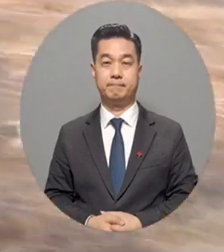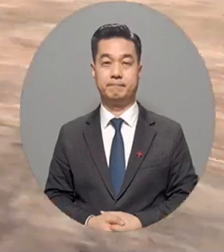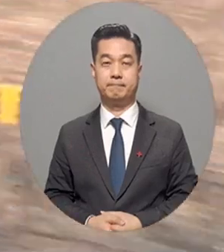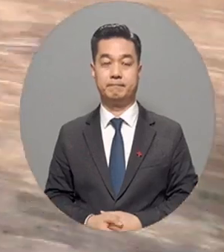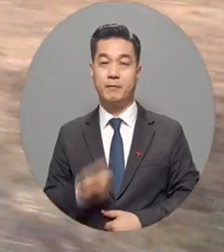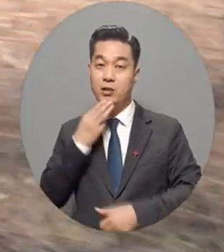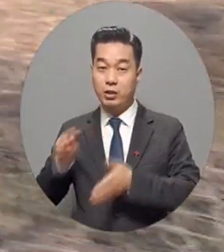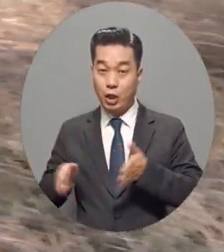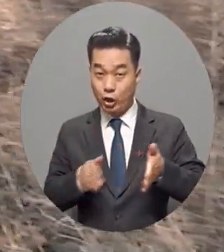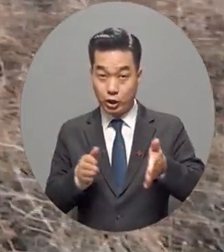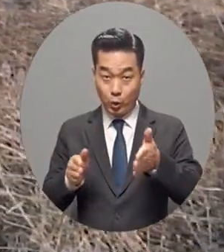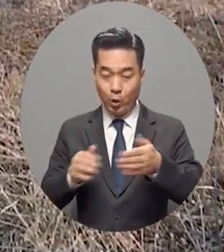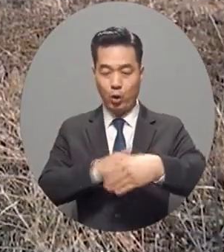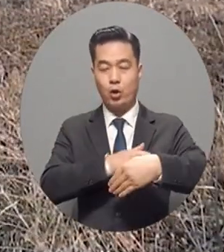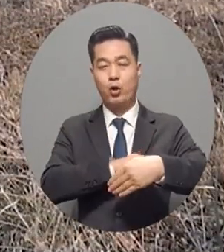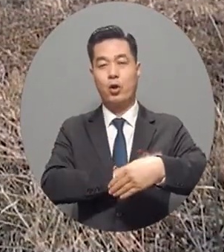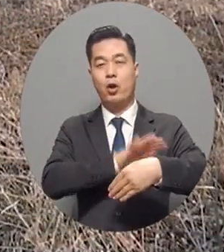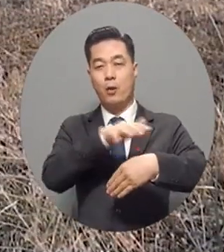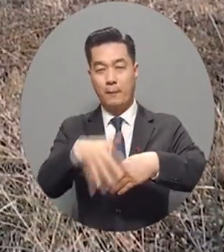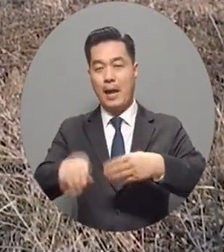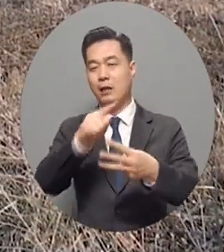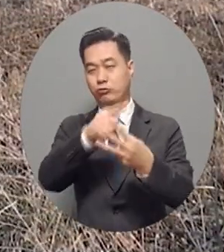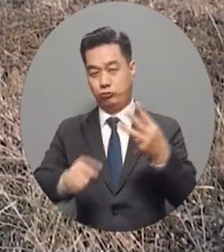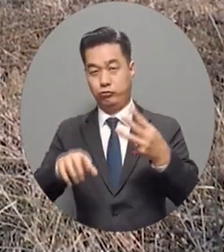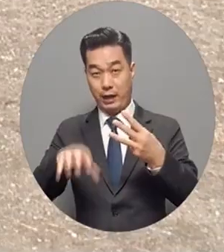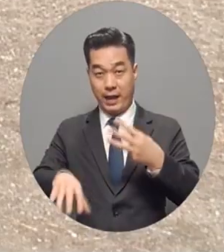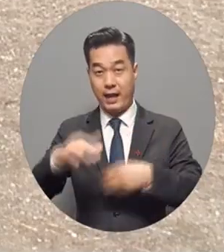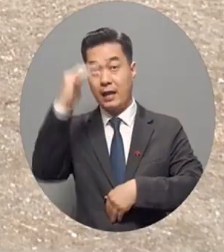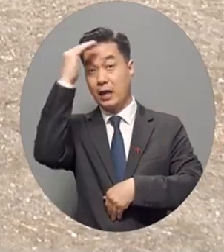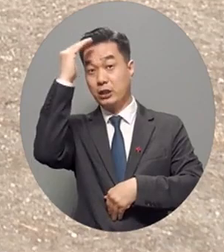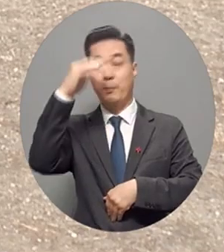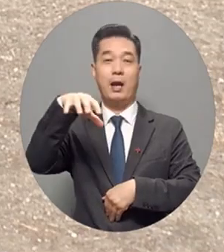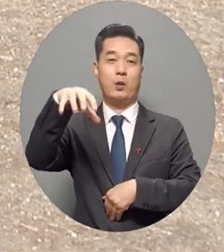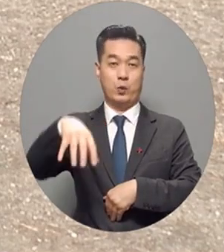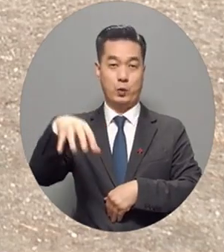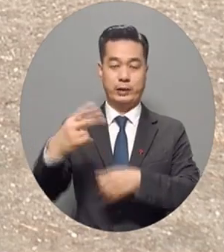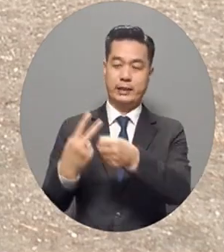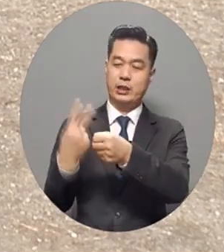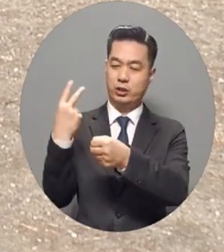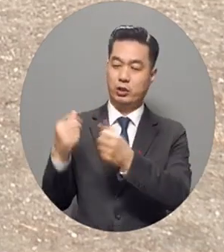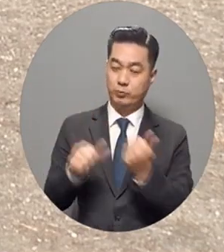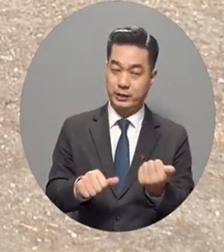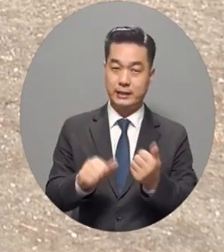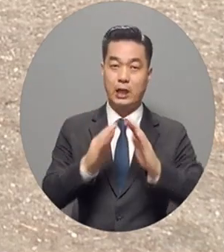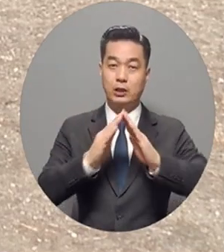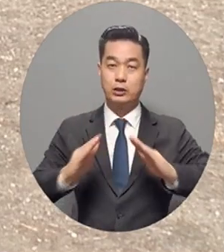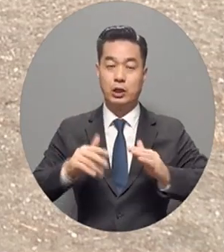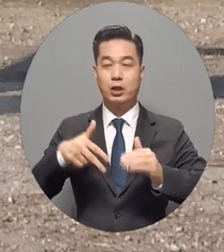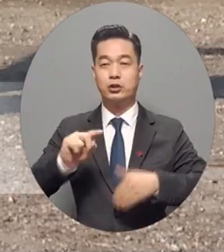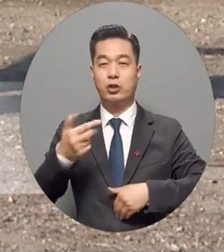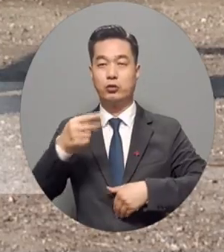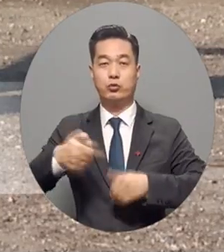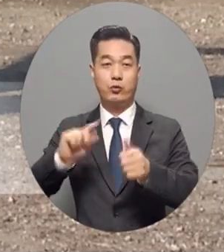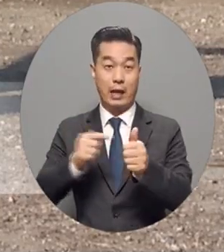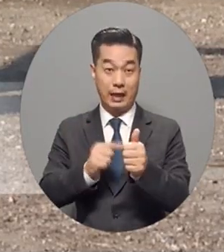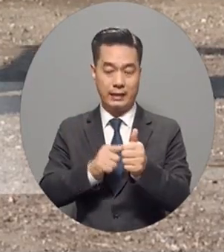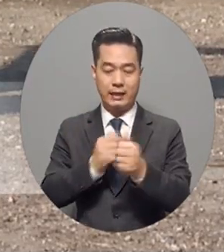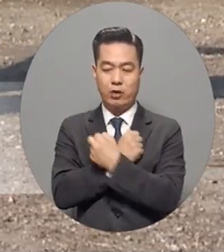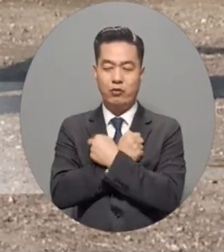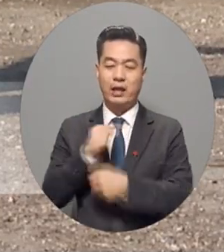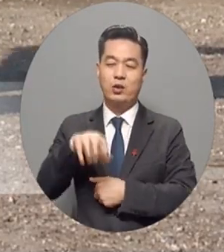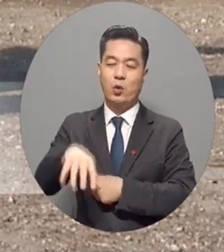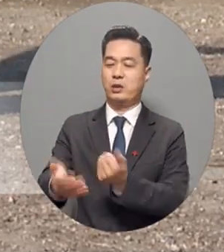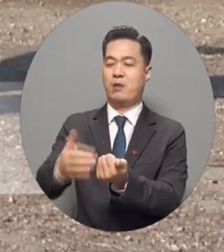경기도 파주의 군사보호구역에 위치한 장산 전망대. 2년 전 숨진 전두환 씨의 유해를 이곳에 묻으려던